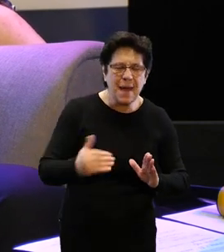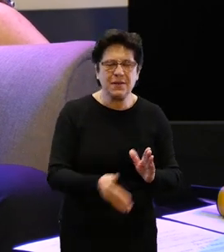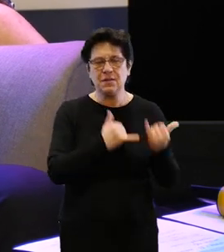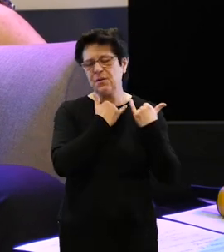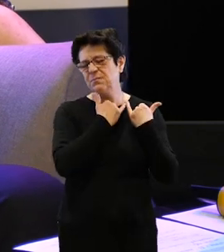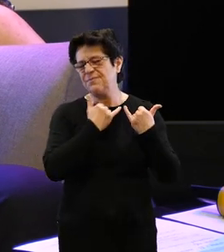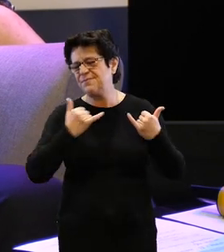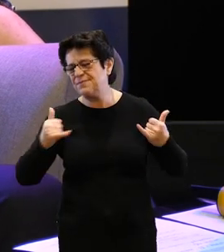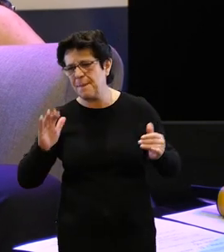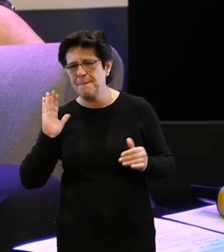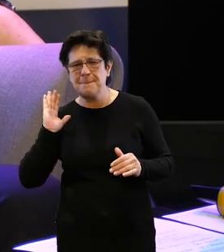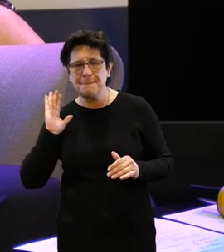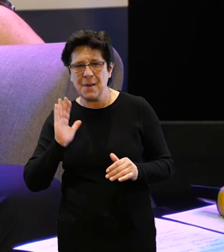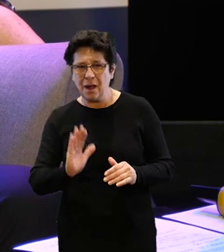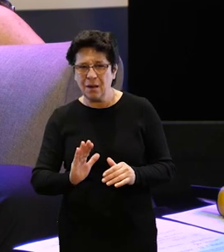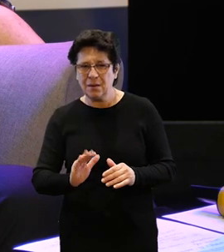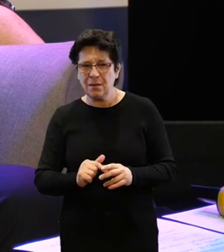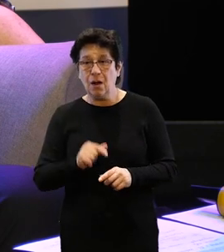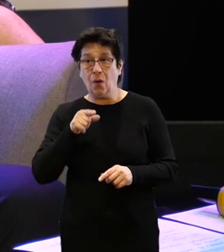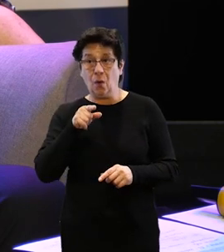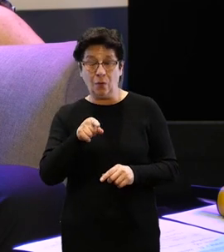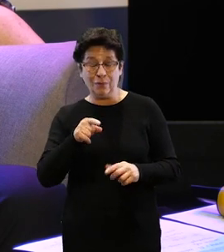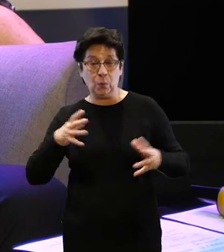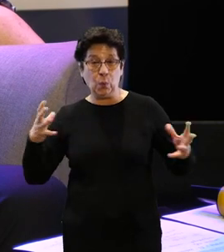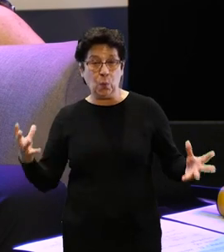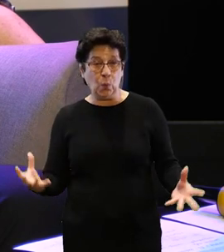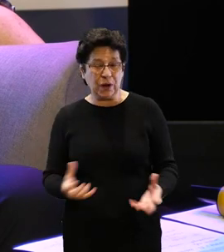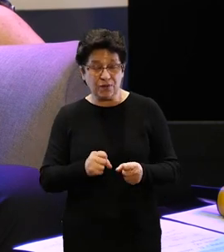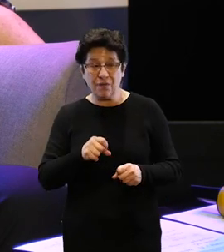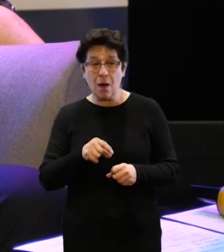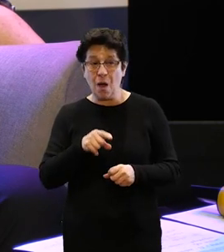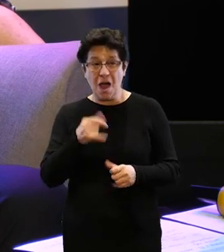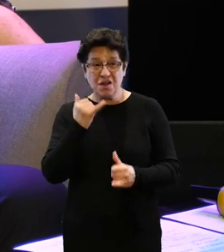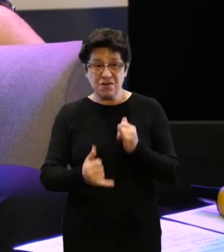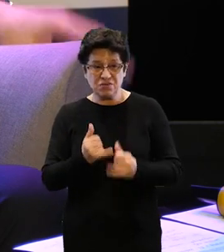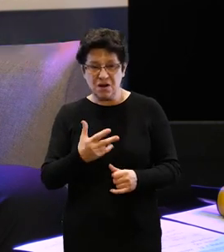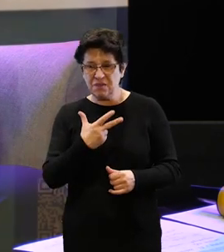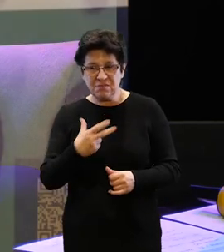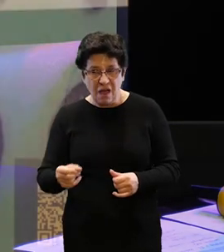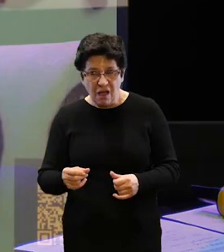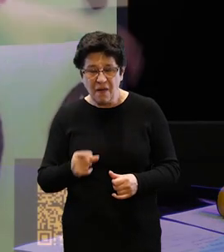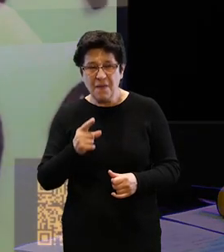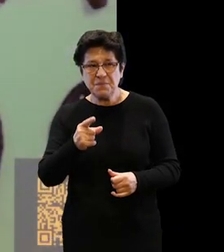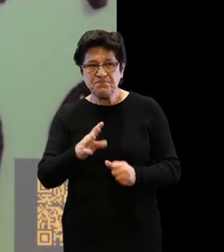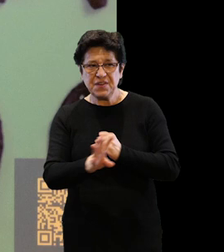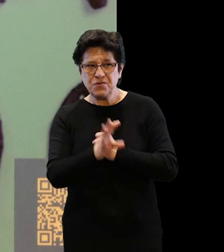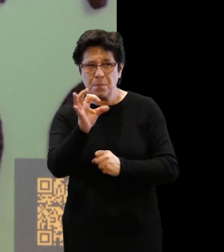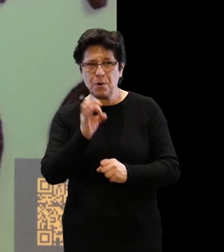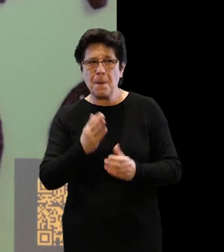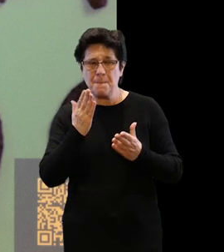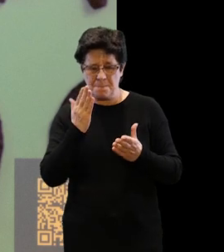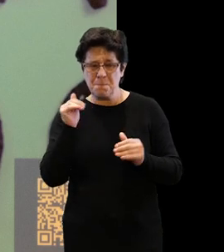ty podobnych rzeczy gdyby on tego nie uratował to 90 tego by poszło do Huty i by